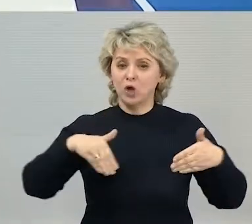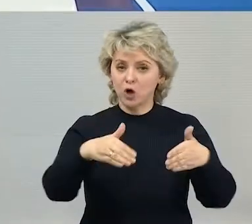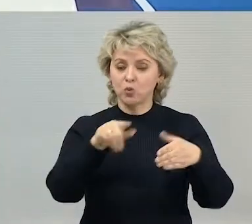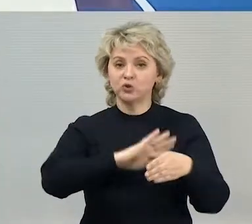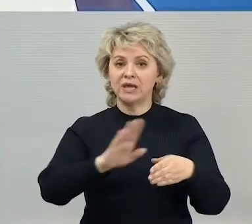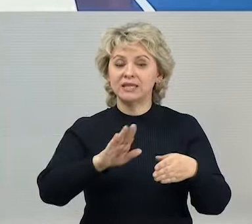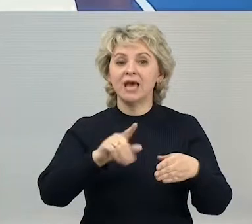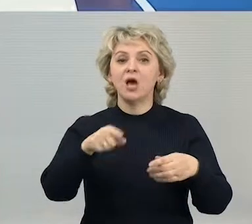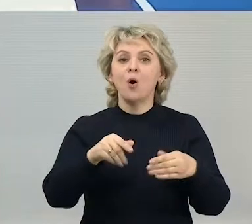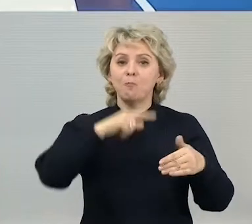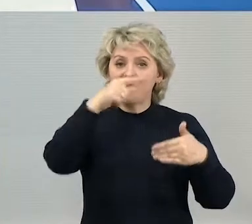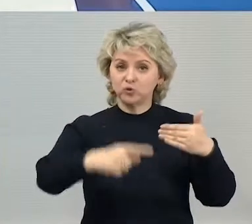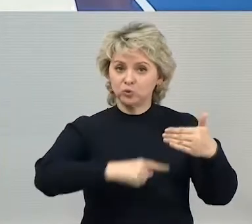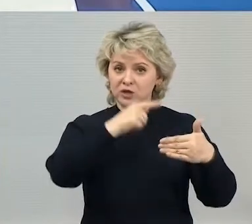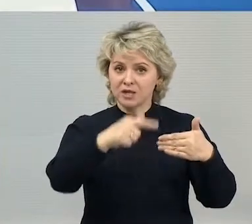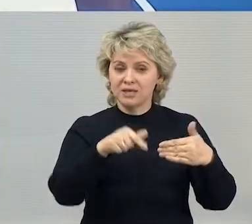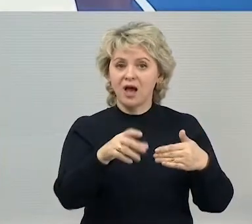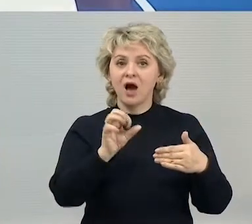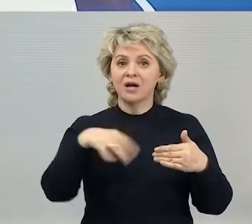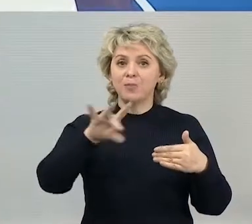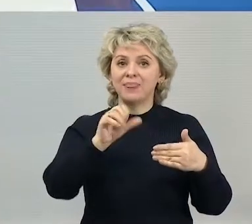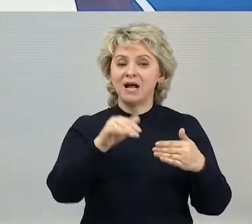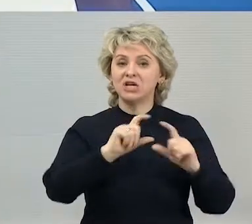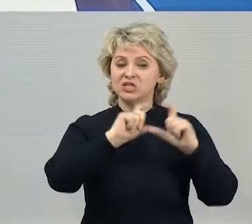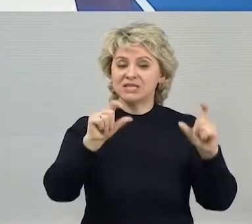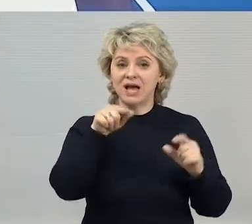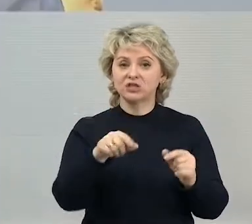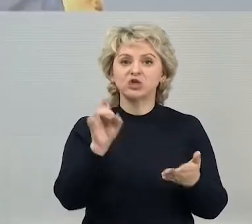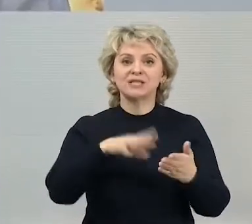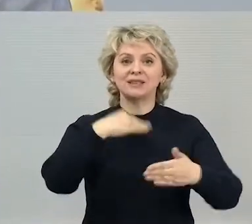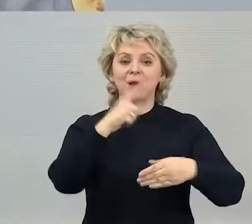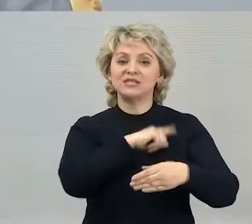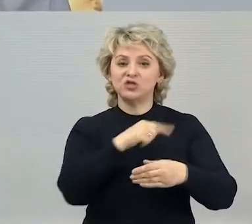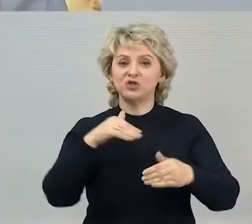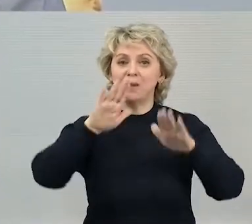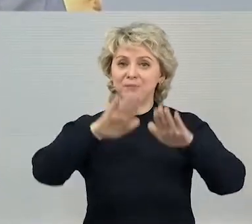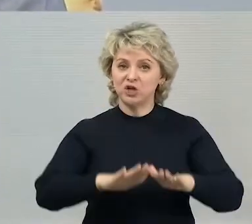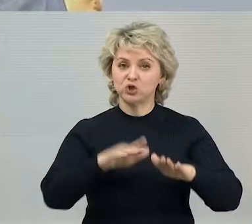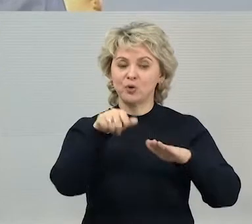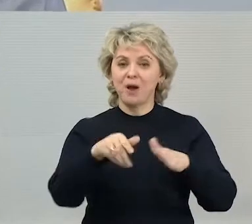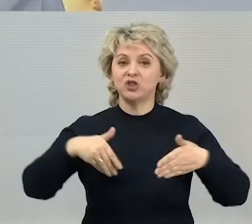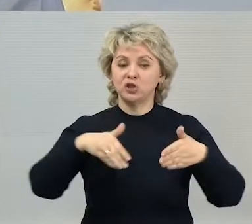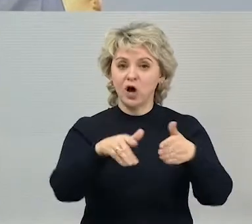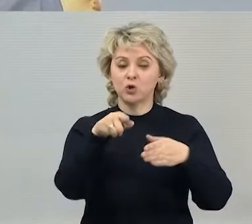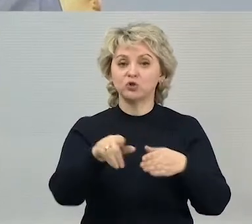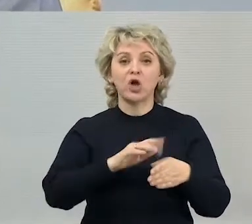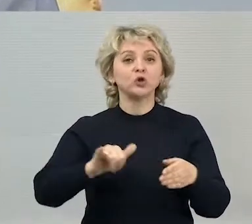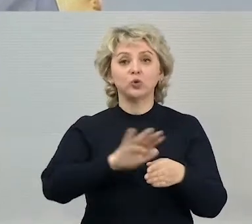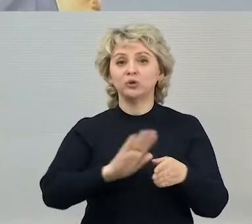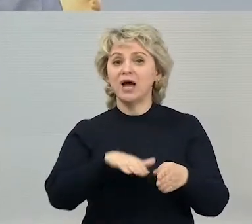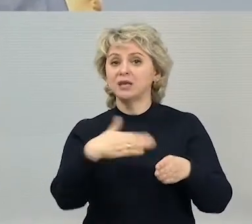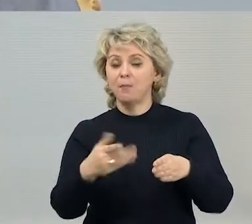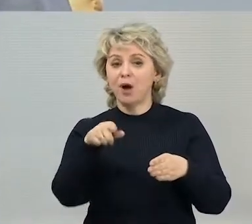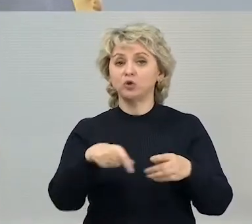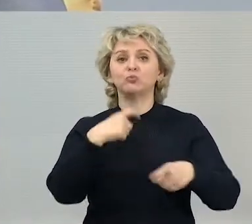бегают в невесомости, по внутренней поверхности орбитальной станции. И центробежная сила прижимает их к этой дорожке, и они никуда не деваются. И